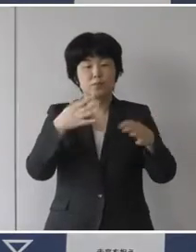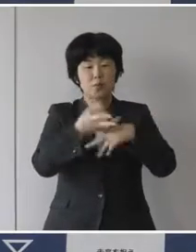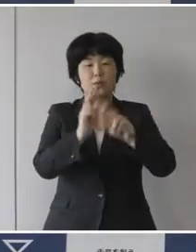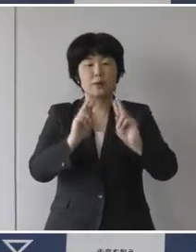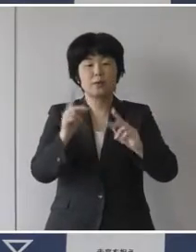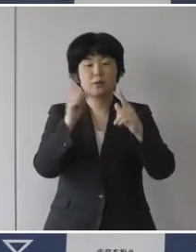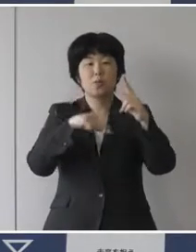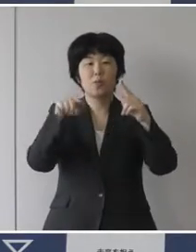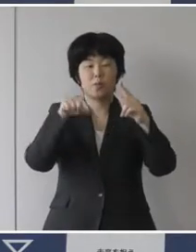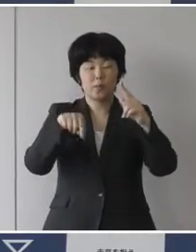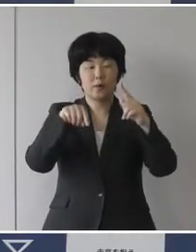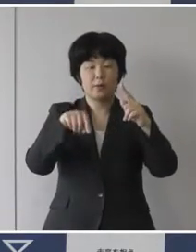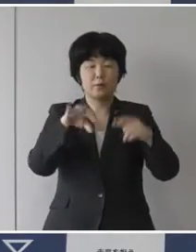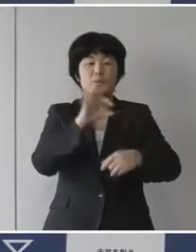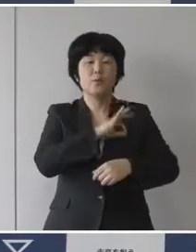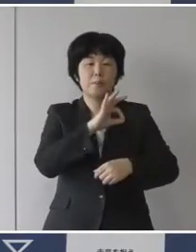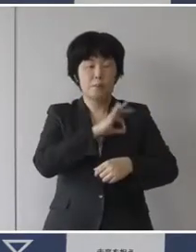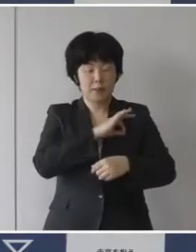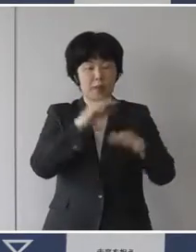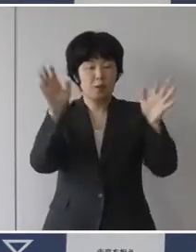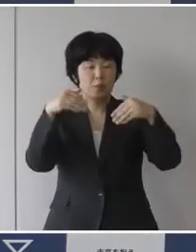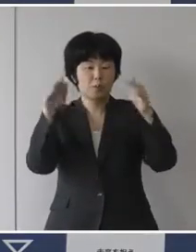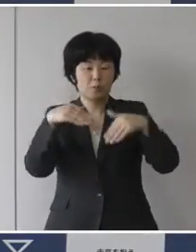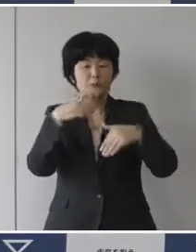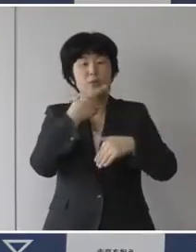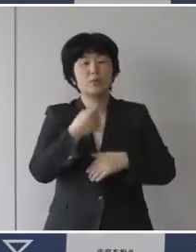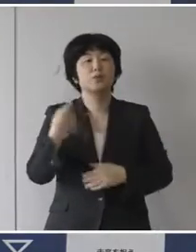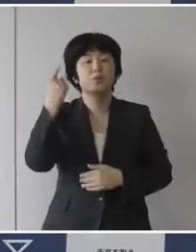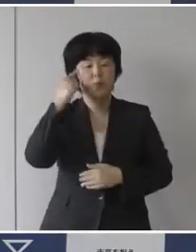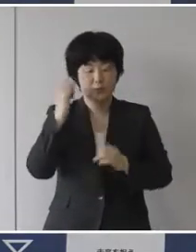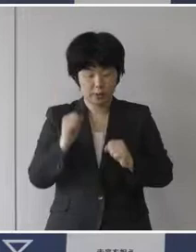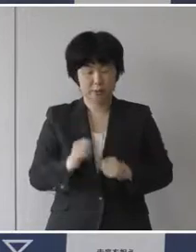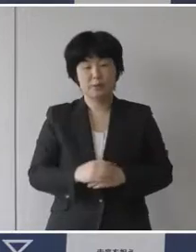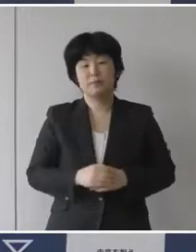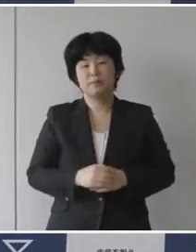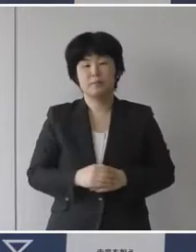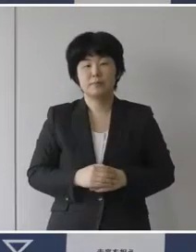の募集をしたいというふうに思います。 では以